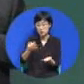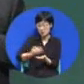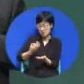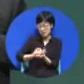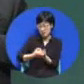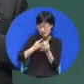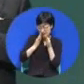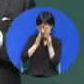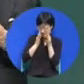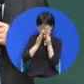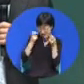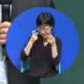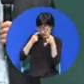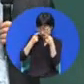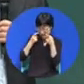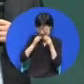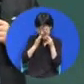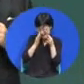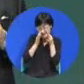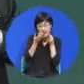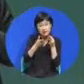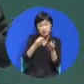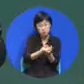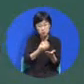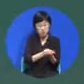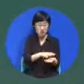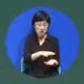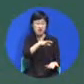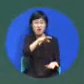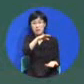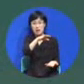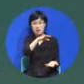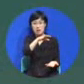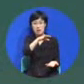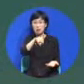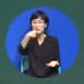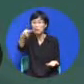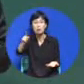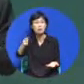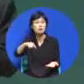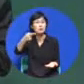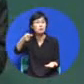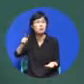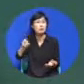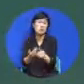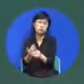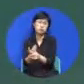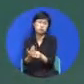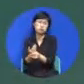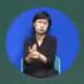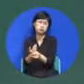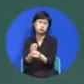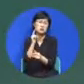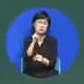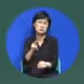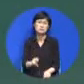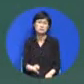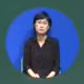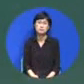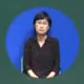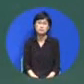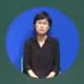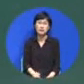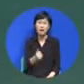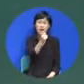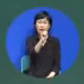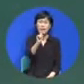벌어요. Some people work very hard to earn money and they will earn money, but the problems wait for them. They cannot help that.